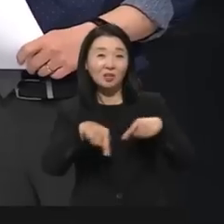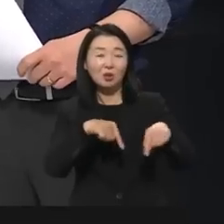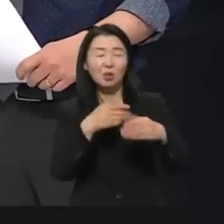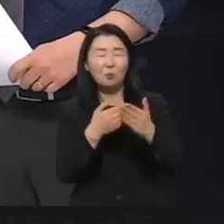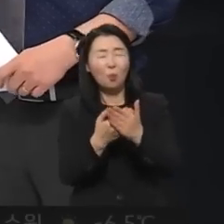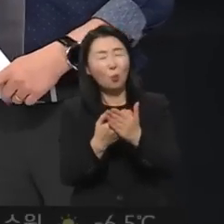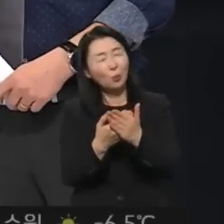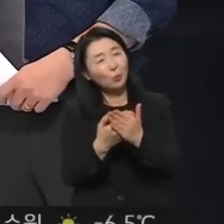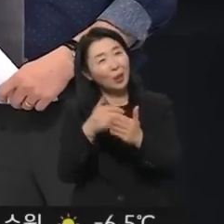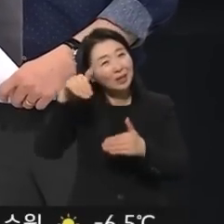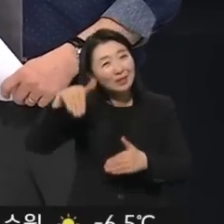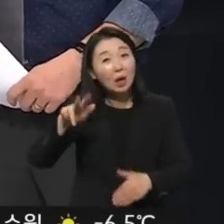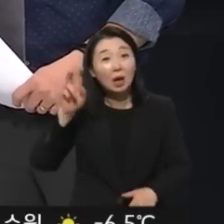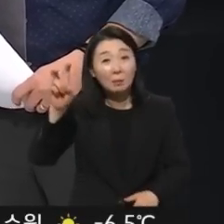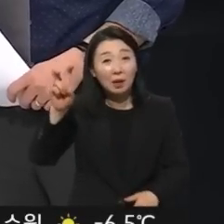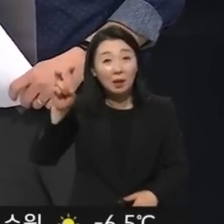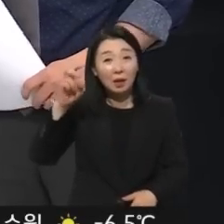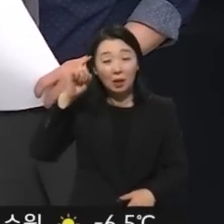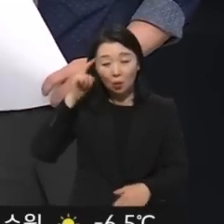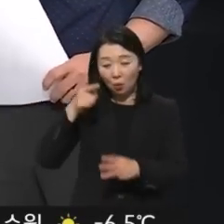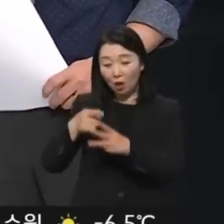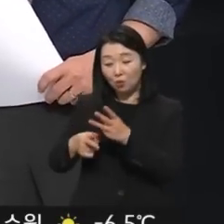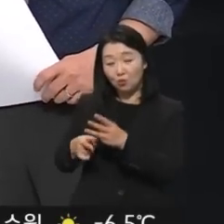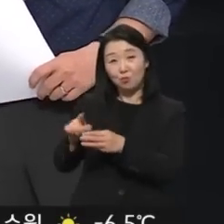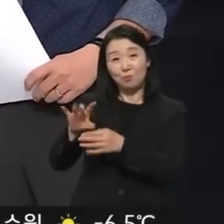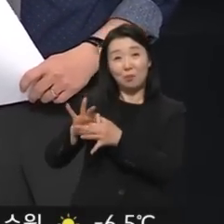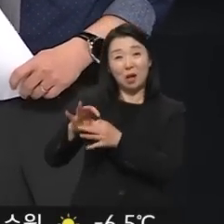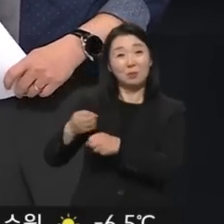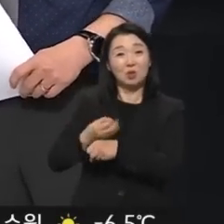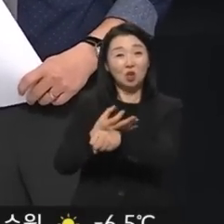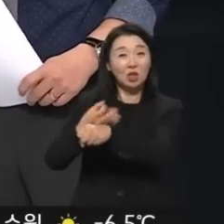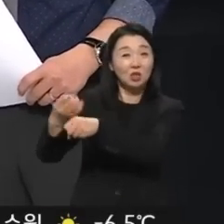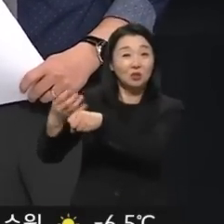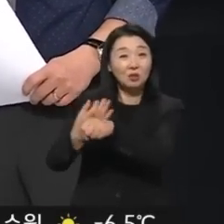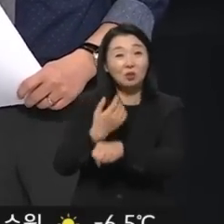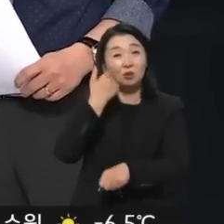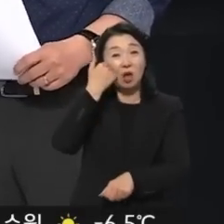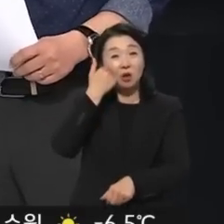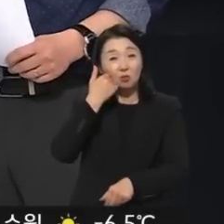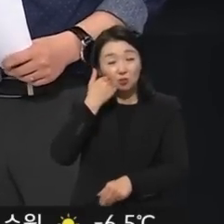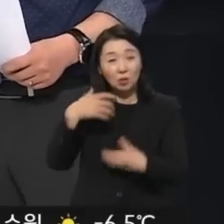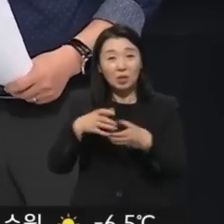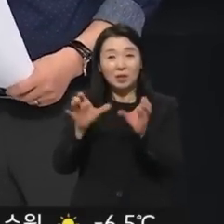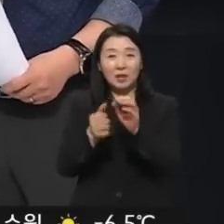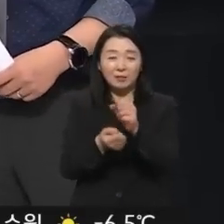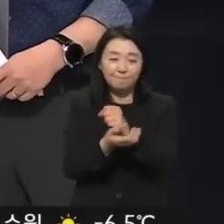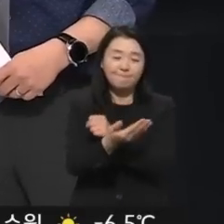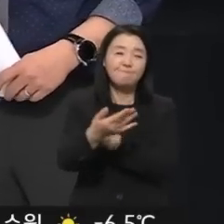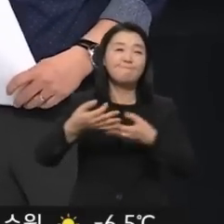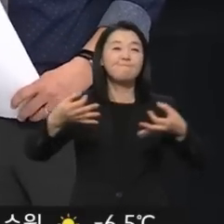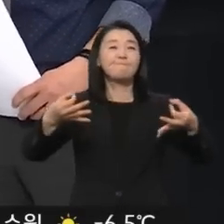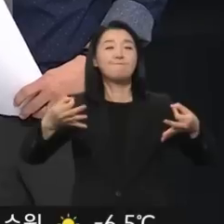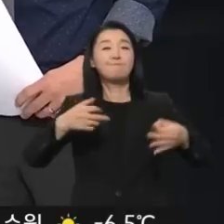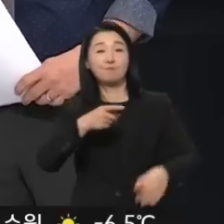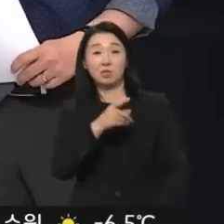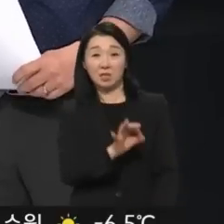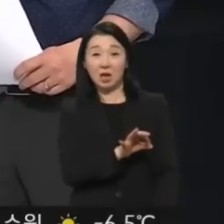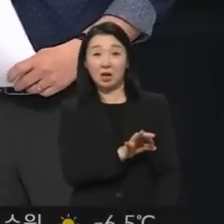내려갈 듯 싶은데요. 이른바 윤심을 전달하는 메신저 역할을 하며 당내 영향력을 과시했던 장